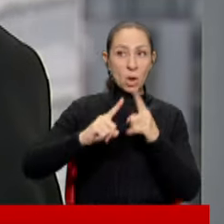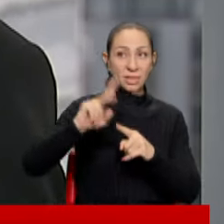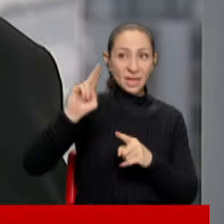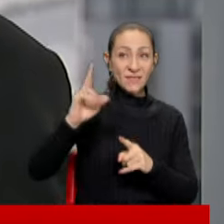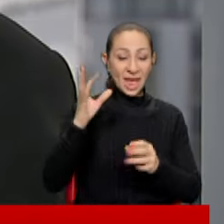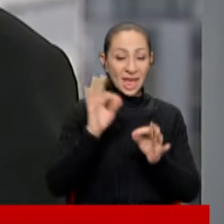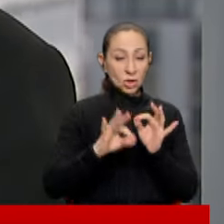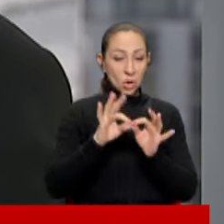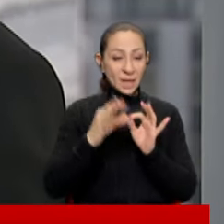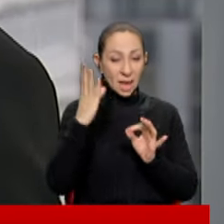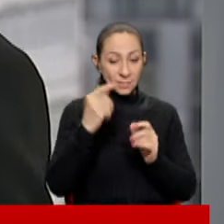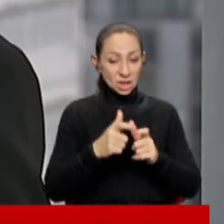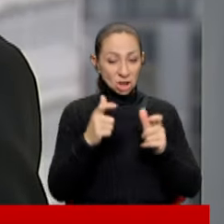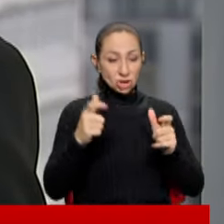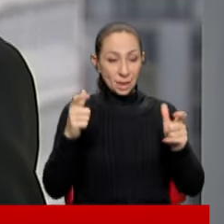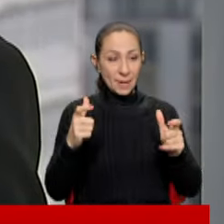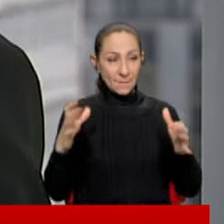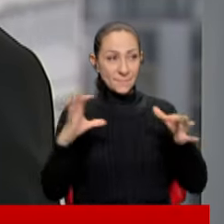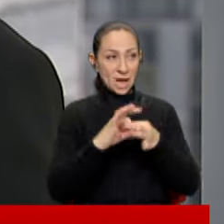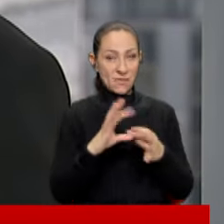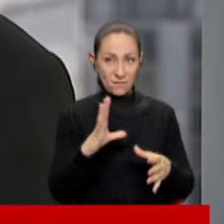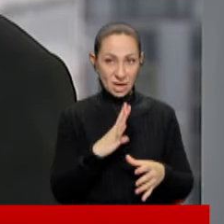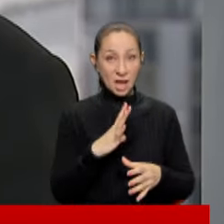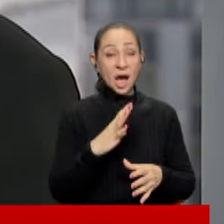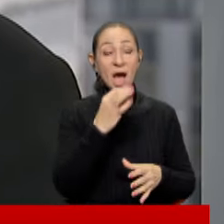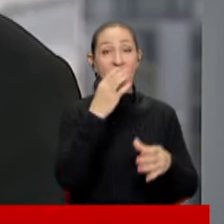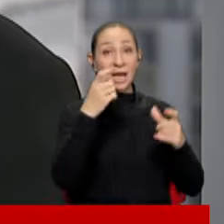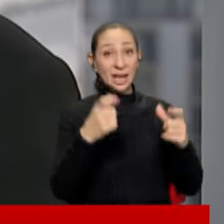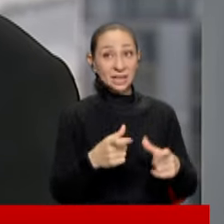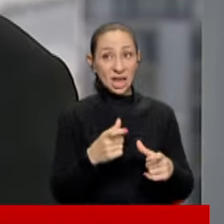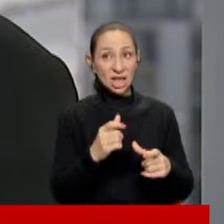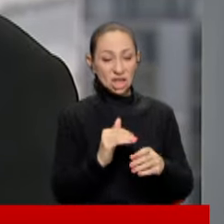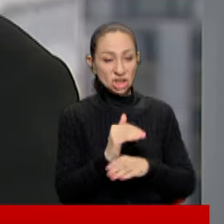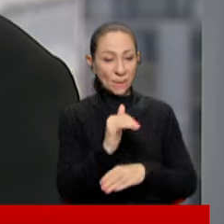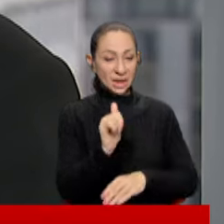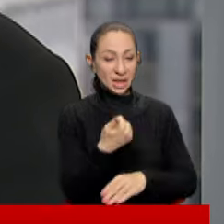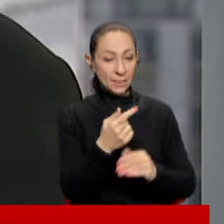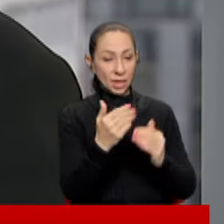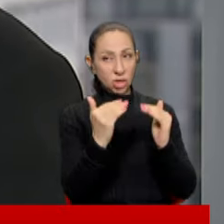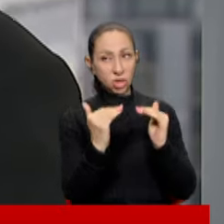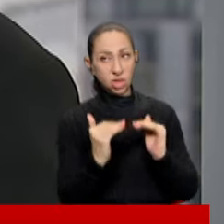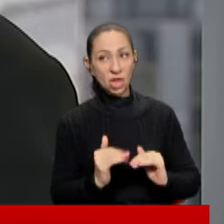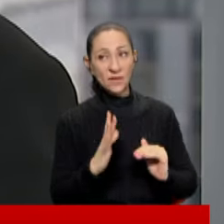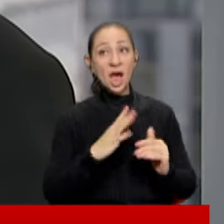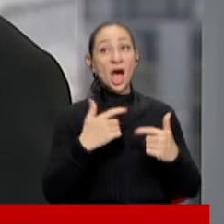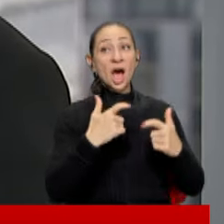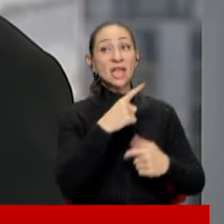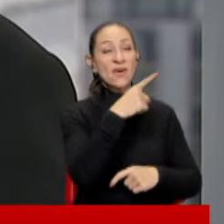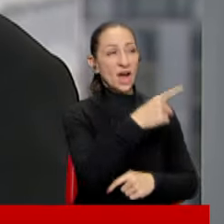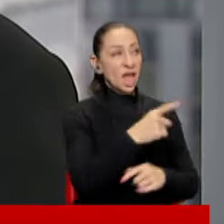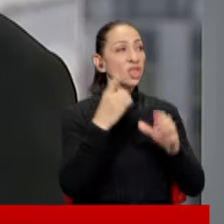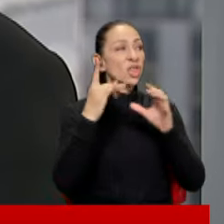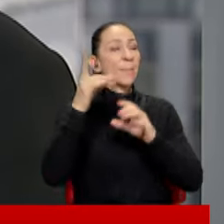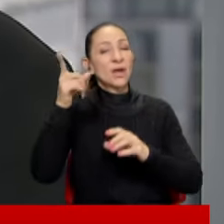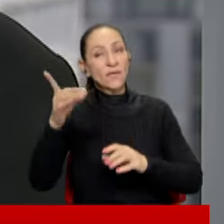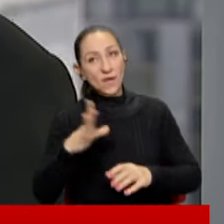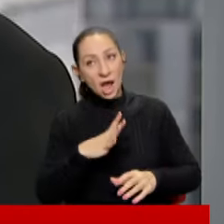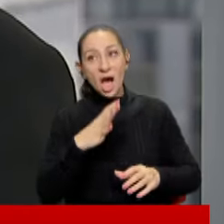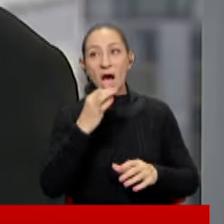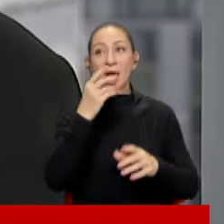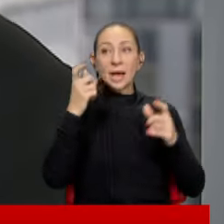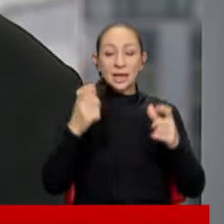ve ekonomik gelişmelerle doğrudan ilgili bir durum. Ankara'da da yaşam kalitesine bir geriye gidiş var. Hatay'da da var, Diyarbakır'da da var.